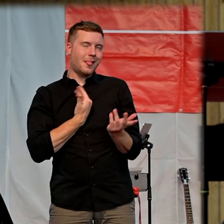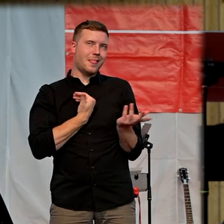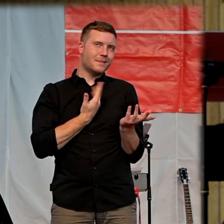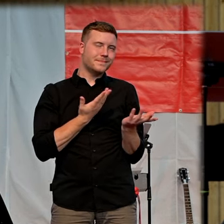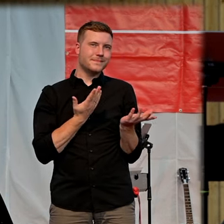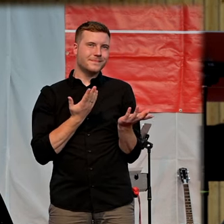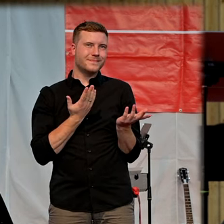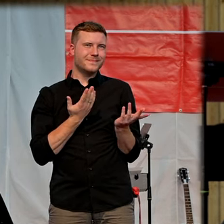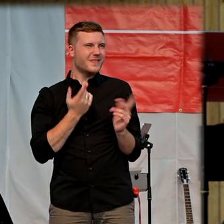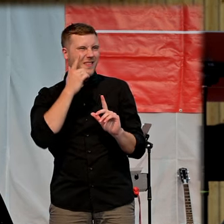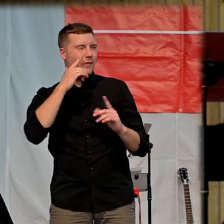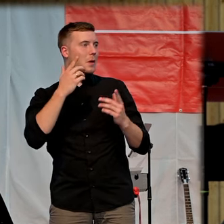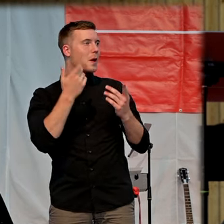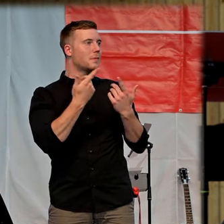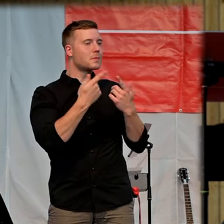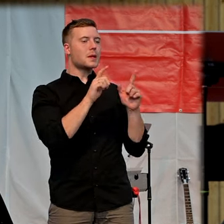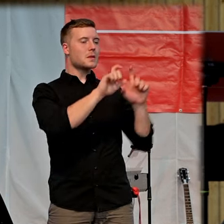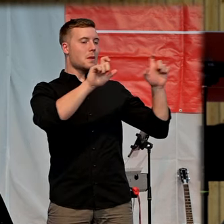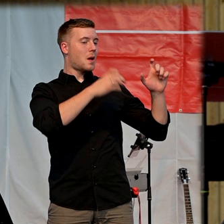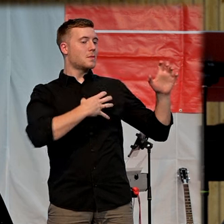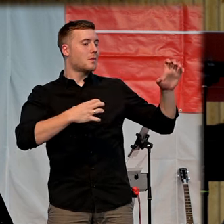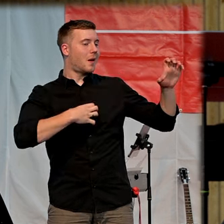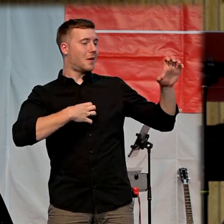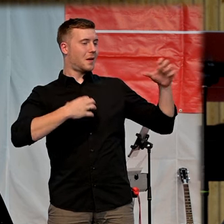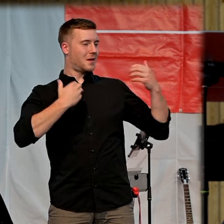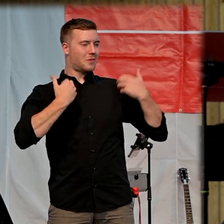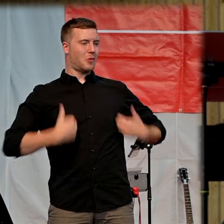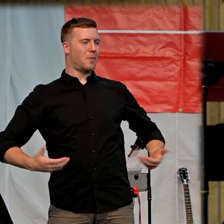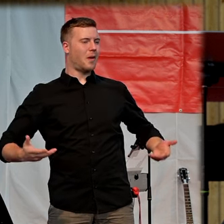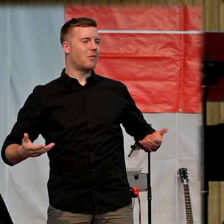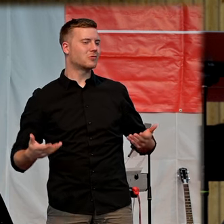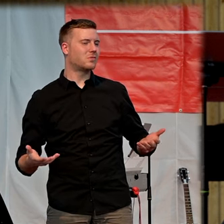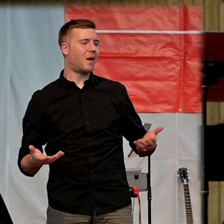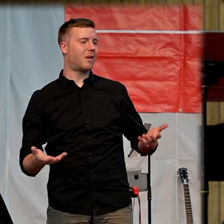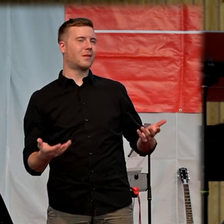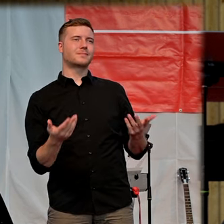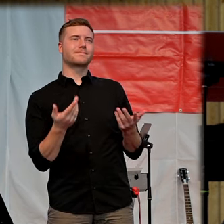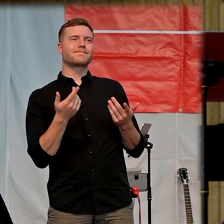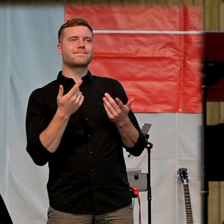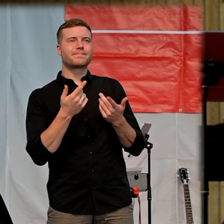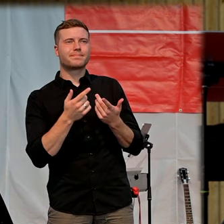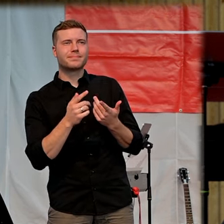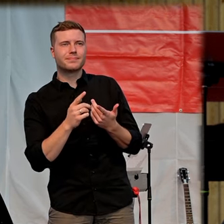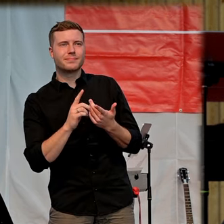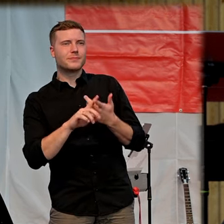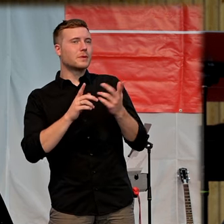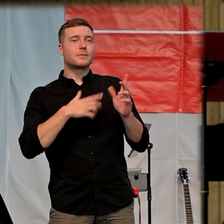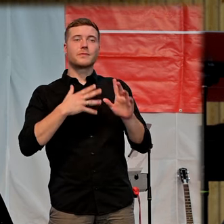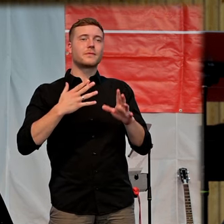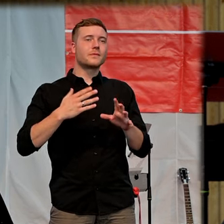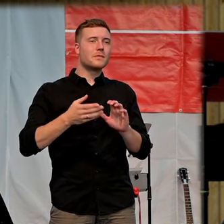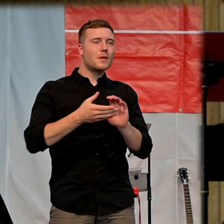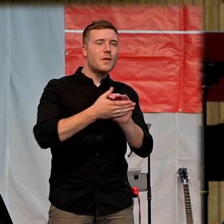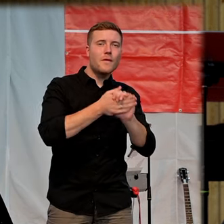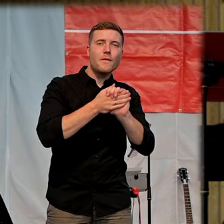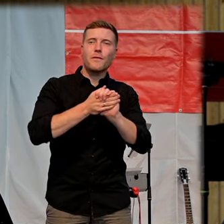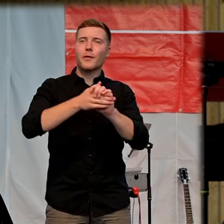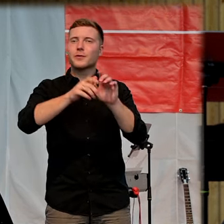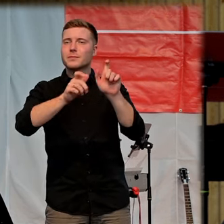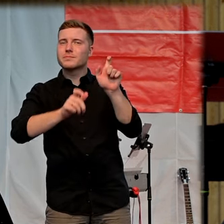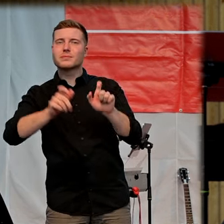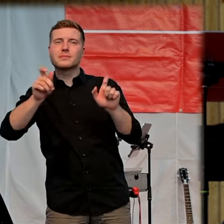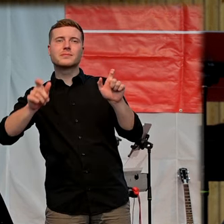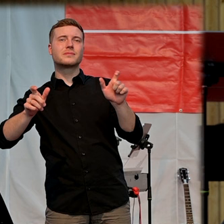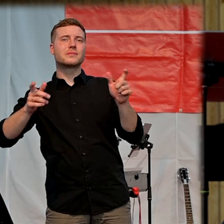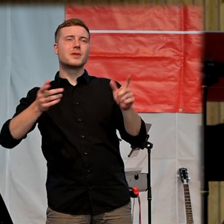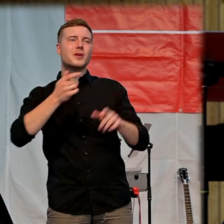mit Krankheit konfrontiert werde? Wie ist es, wenn liebgewordene Menschen, junge Menschen um mich herum